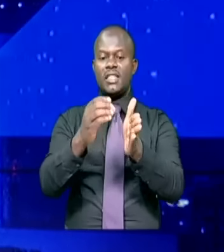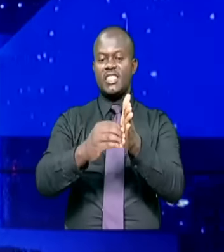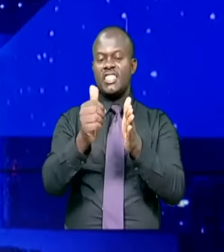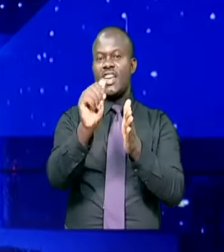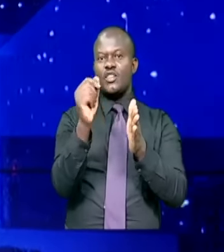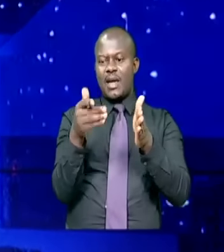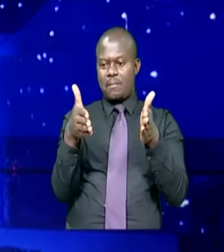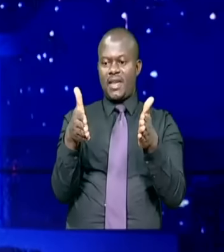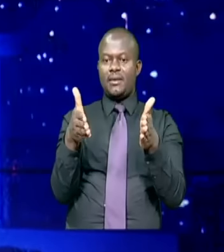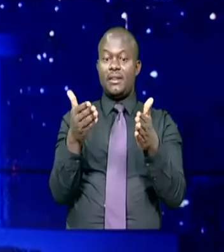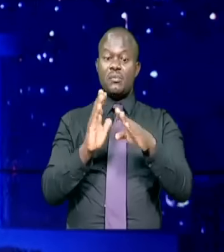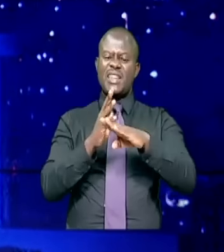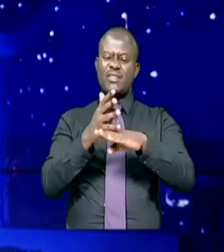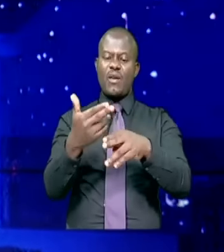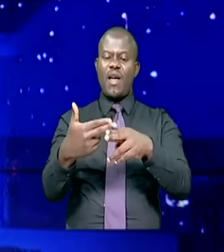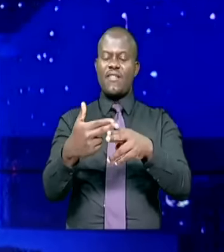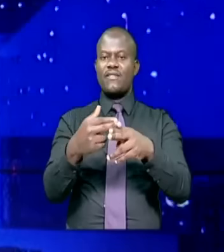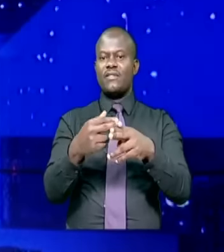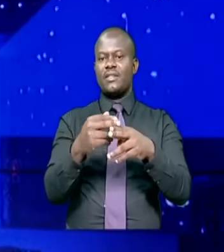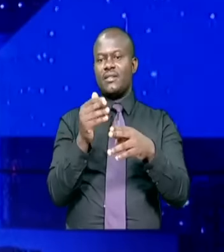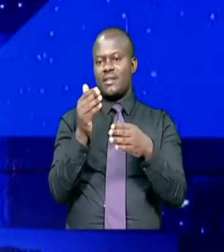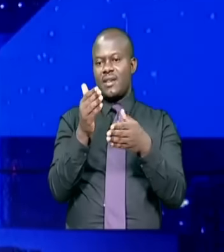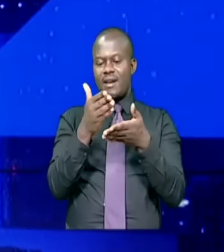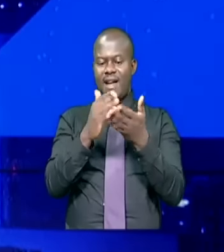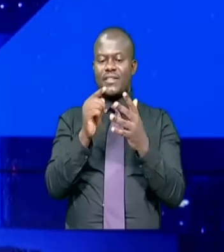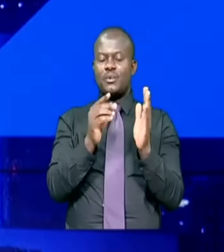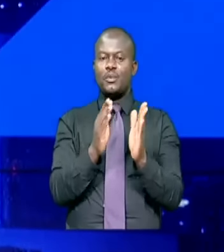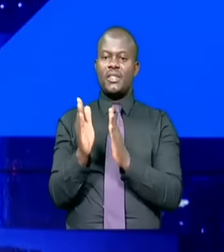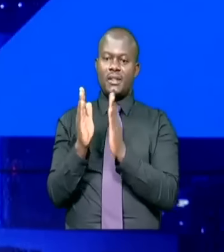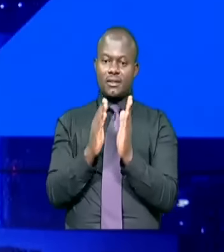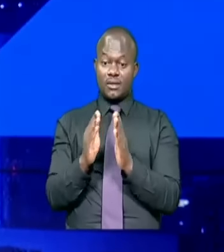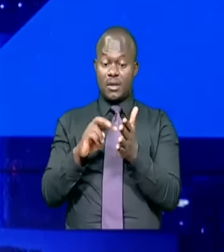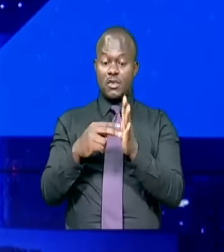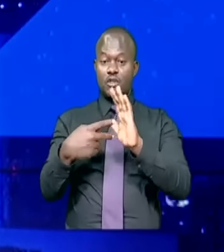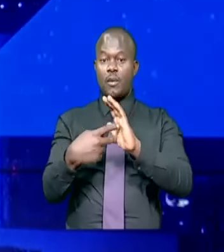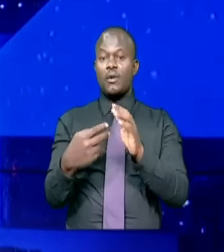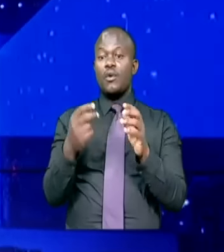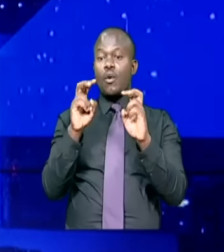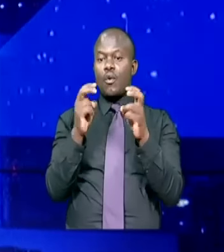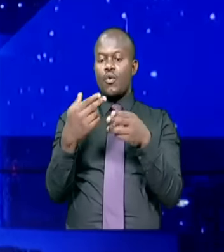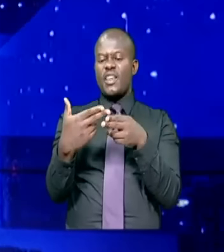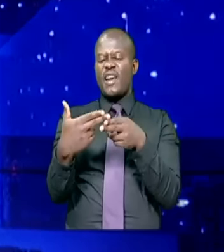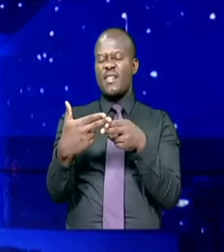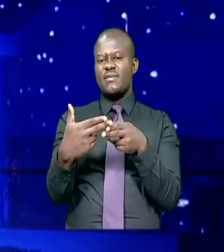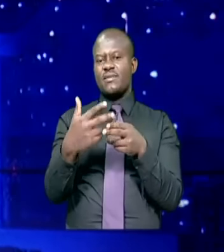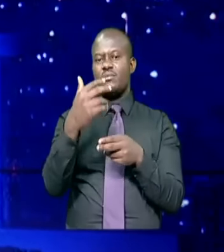mbere kimaze kurengaho gato kimwe cya kabiri cyari kibiteganyijwe ni ukuvuga miruko bigeze ku gipimo